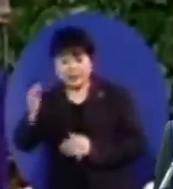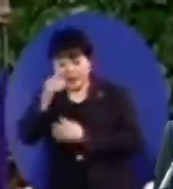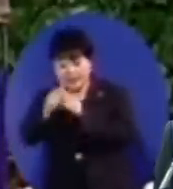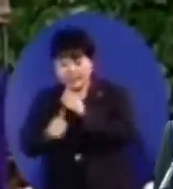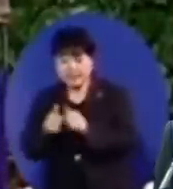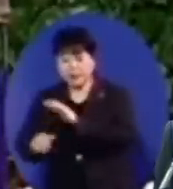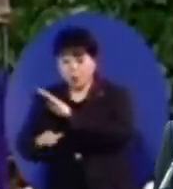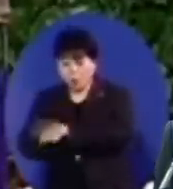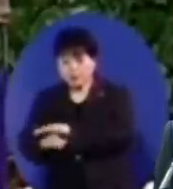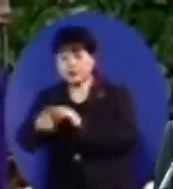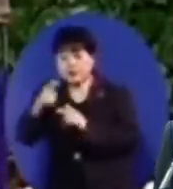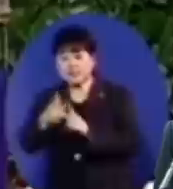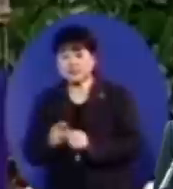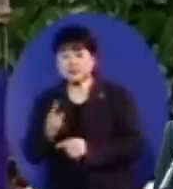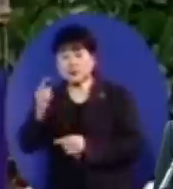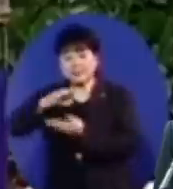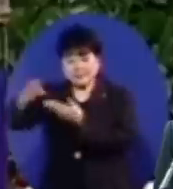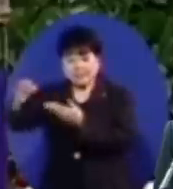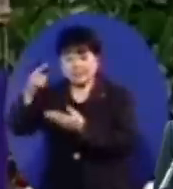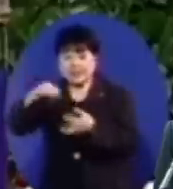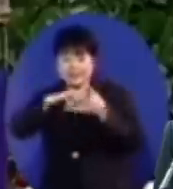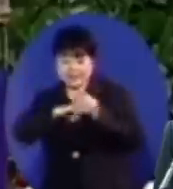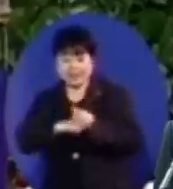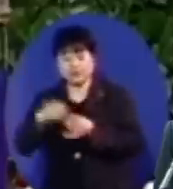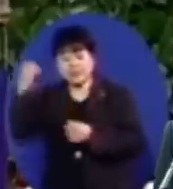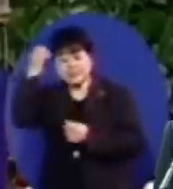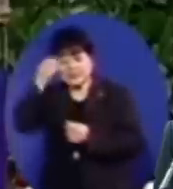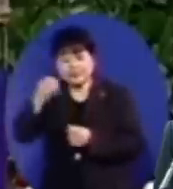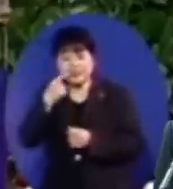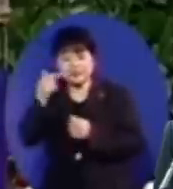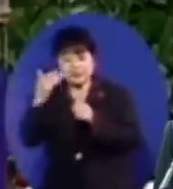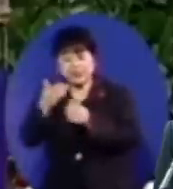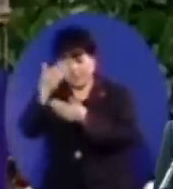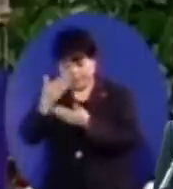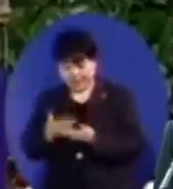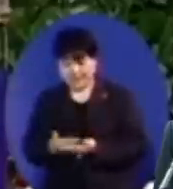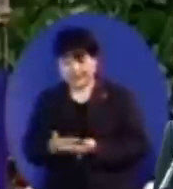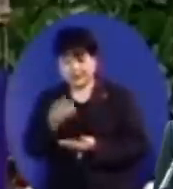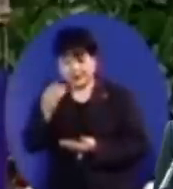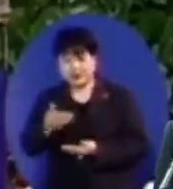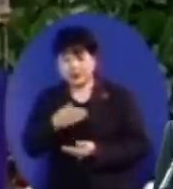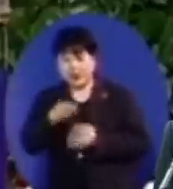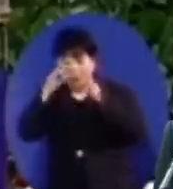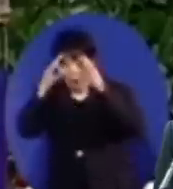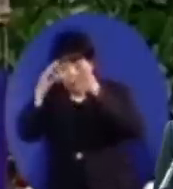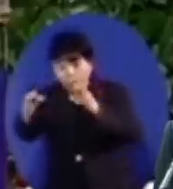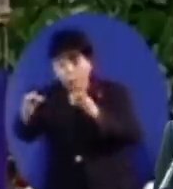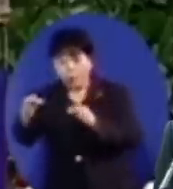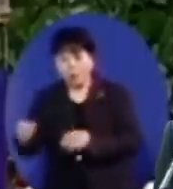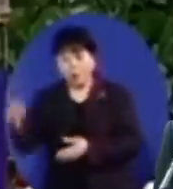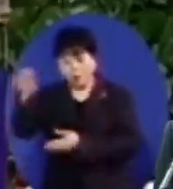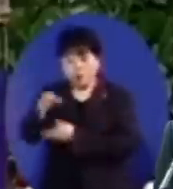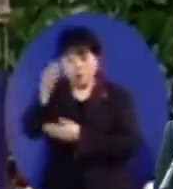하나님이 오른손으로 예수를 높이시며 그가 약속하신 성령을 아버지께서 받아서 너희가 보고 듣는 이것을